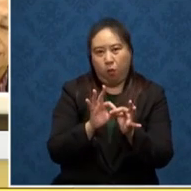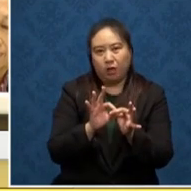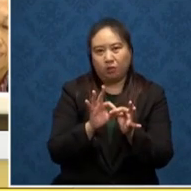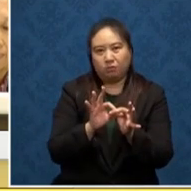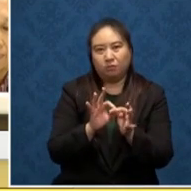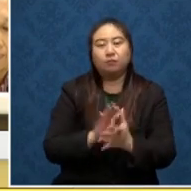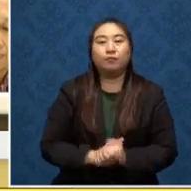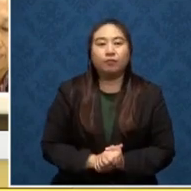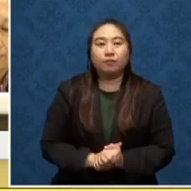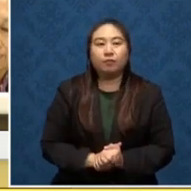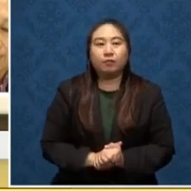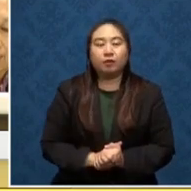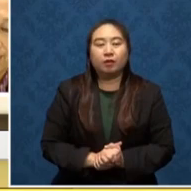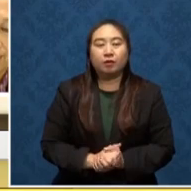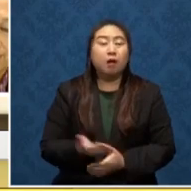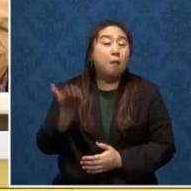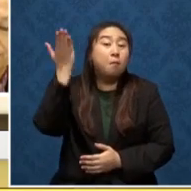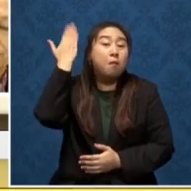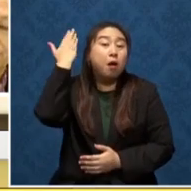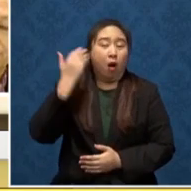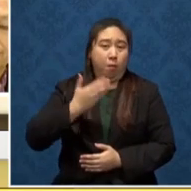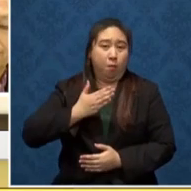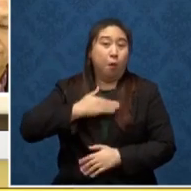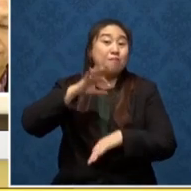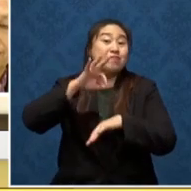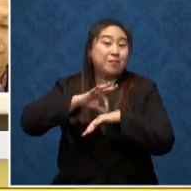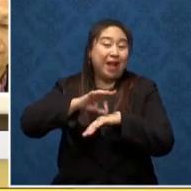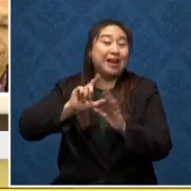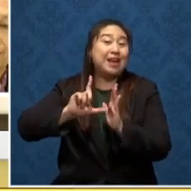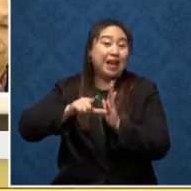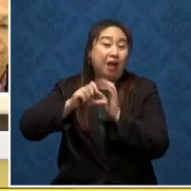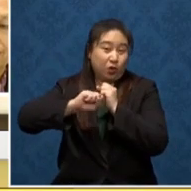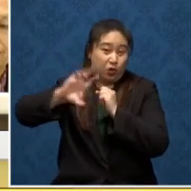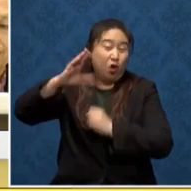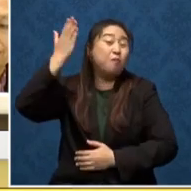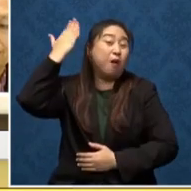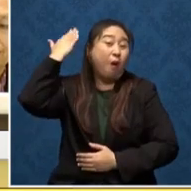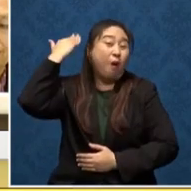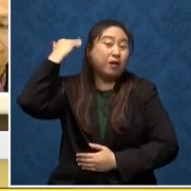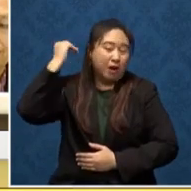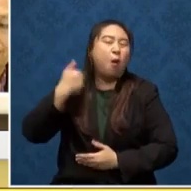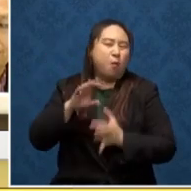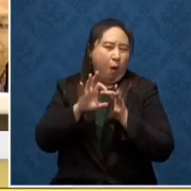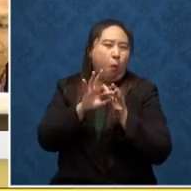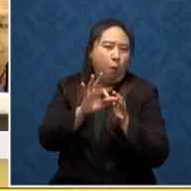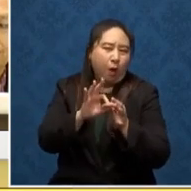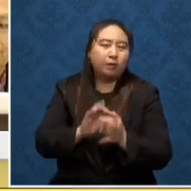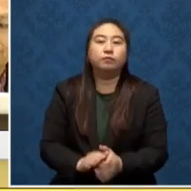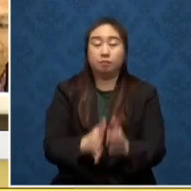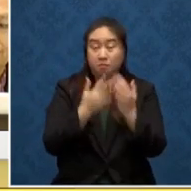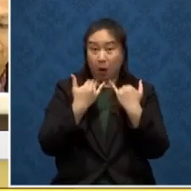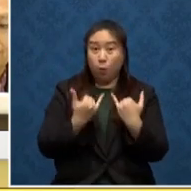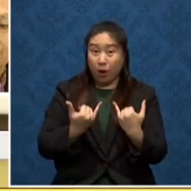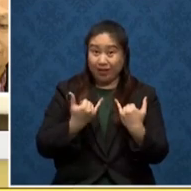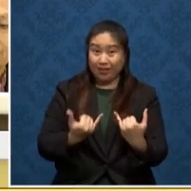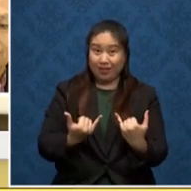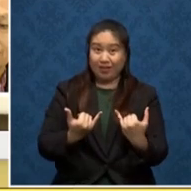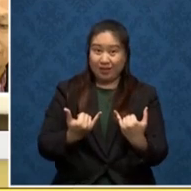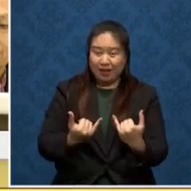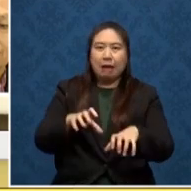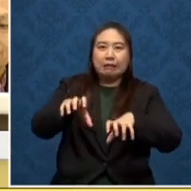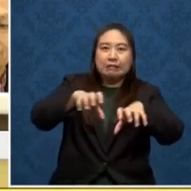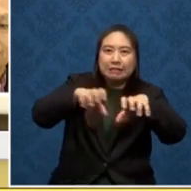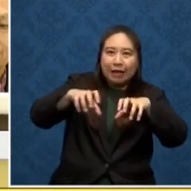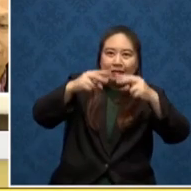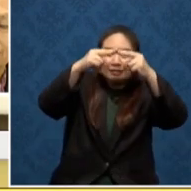ะในขณะที่ผมเคยดลตำแหนงอดีตเลขาธิการกอศรรช.ในวันนี้ครั ท่ประทานครับแค่จระเบียสาย